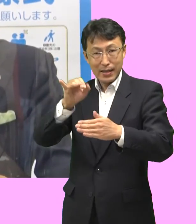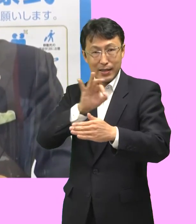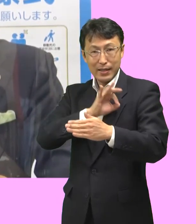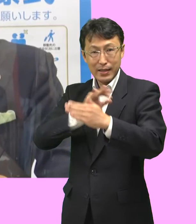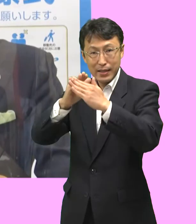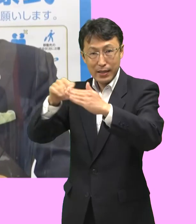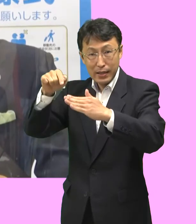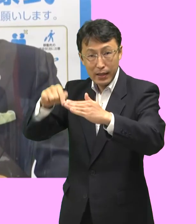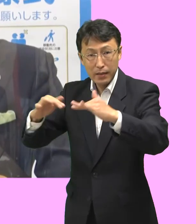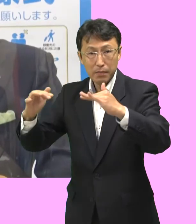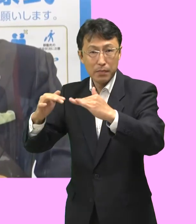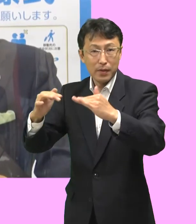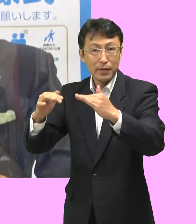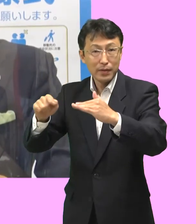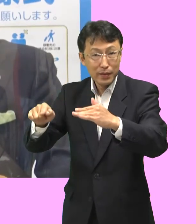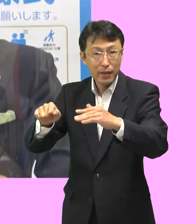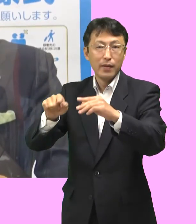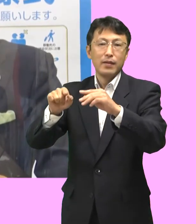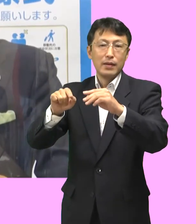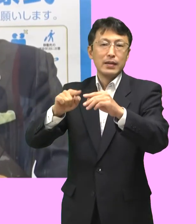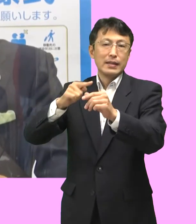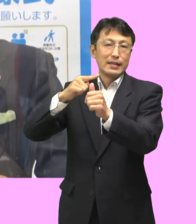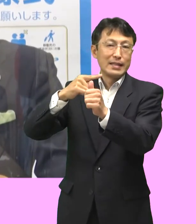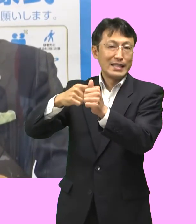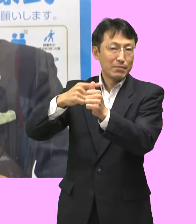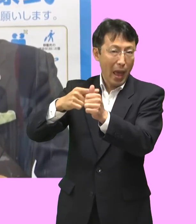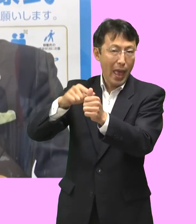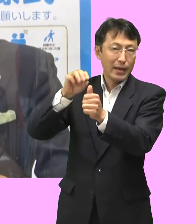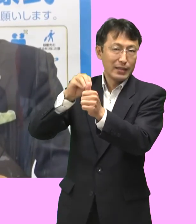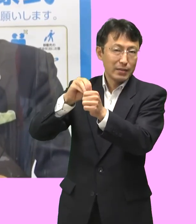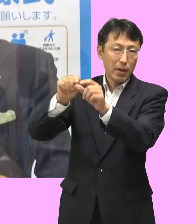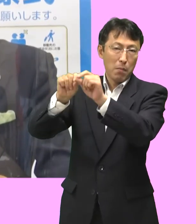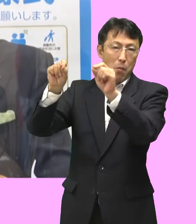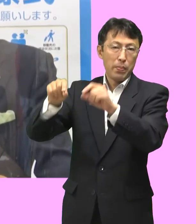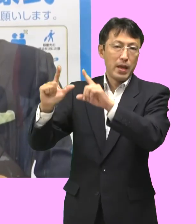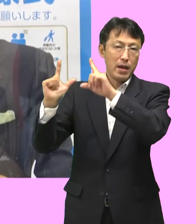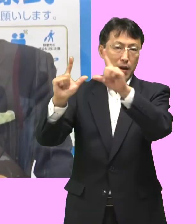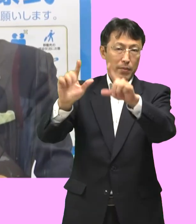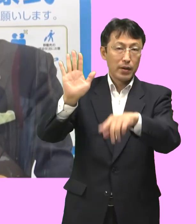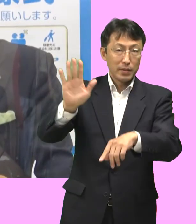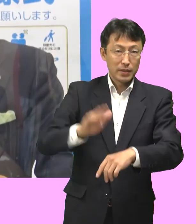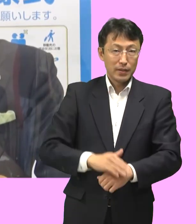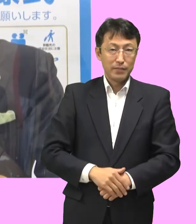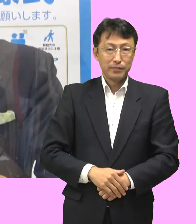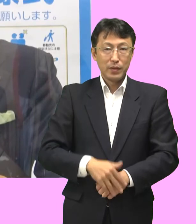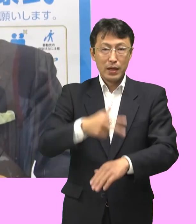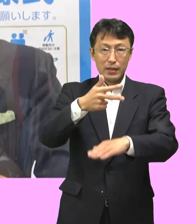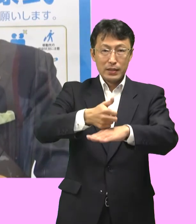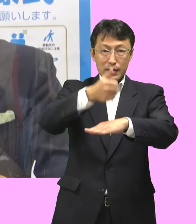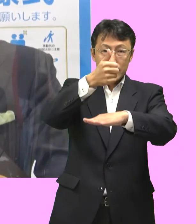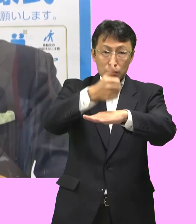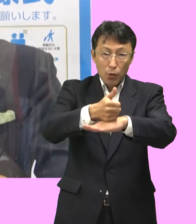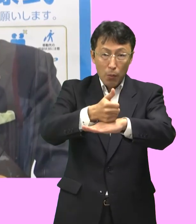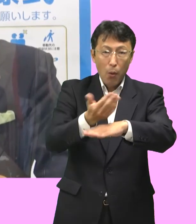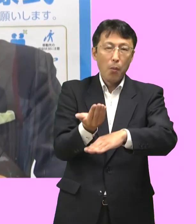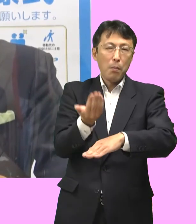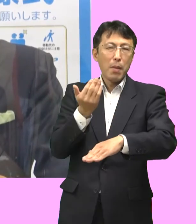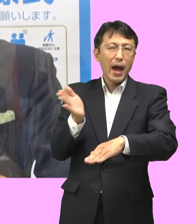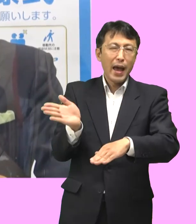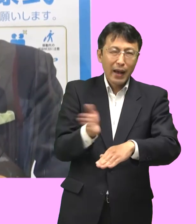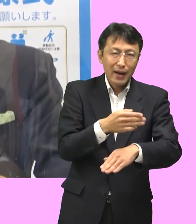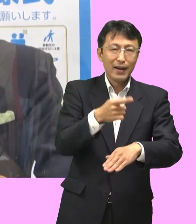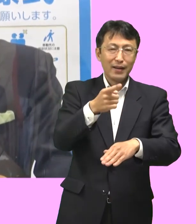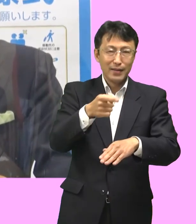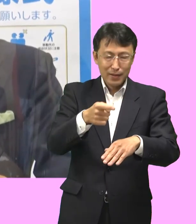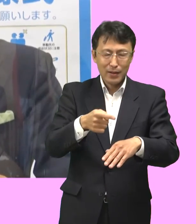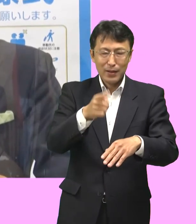部会での調査を実施されるということで、発表がありました。市長の方からは以前も いじめに関して、今回の件に関してご発言をい